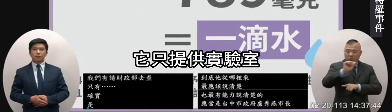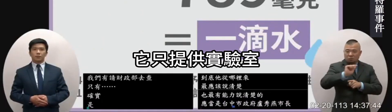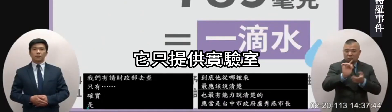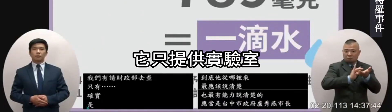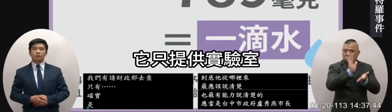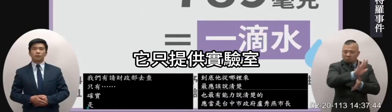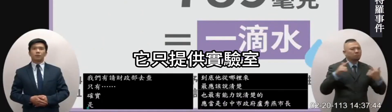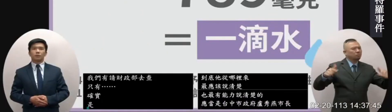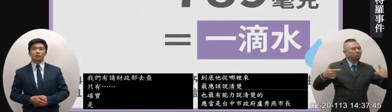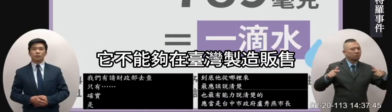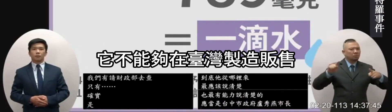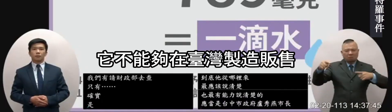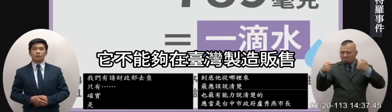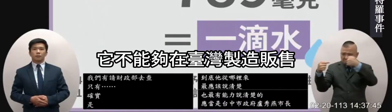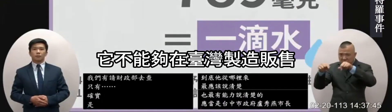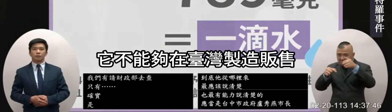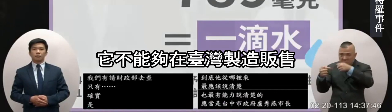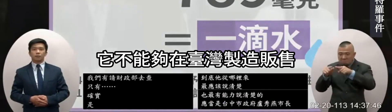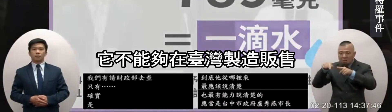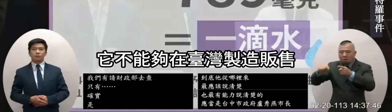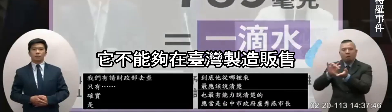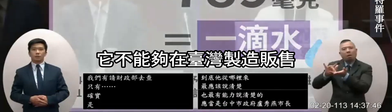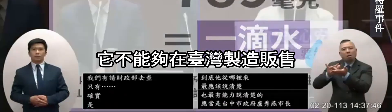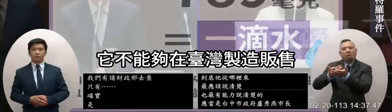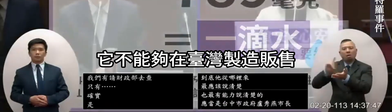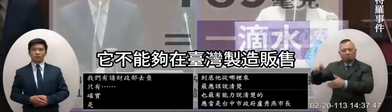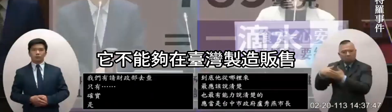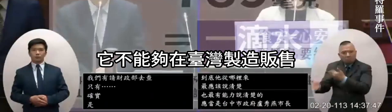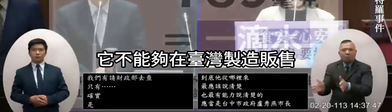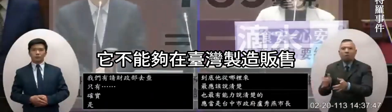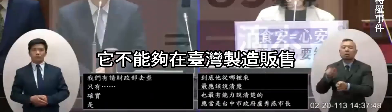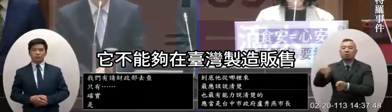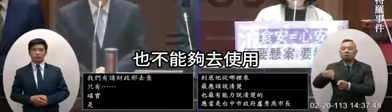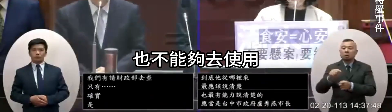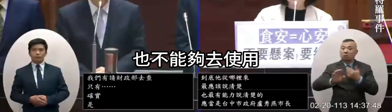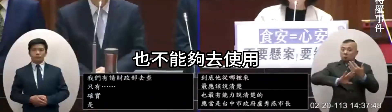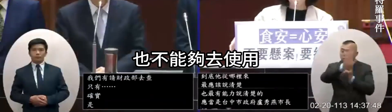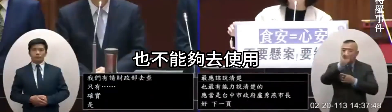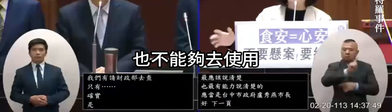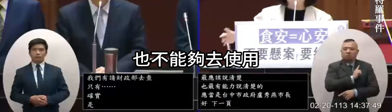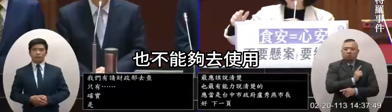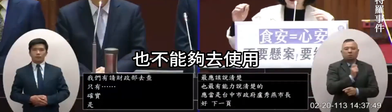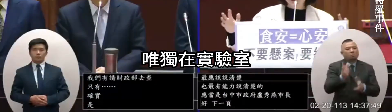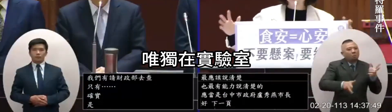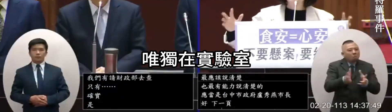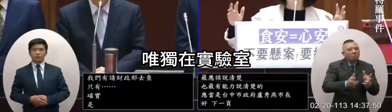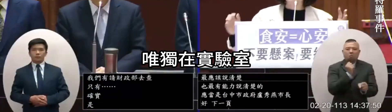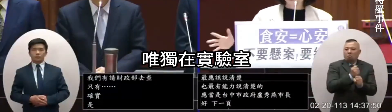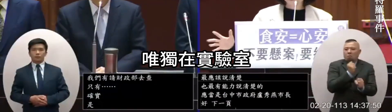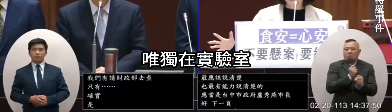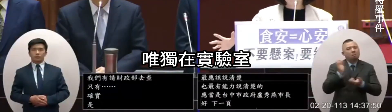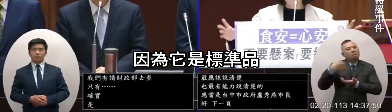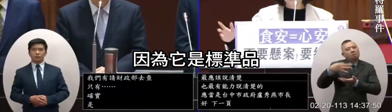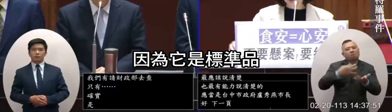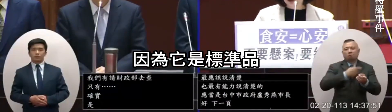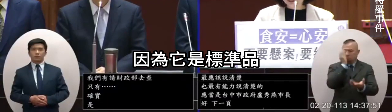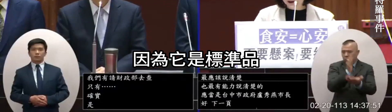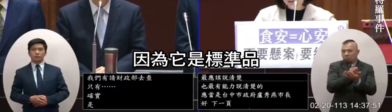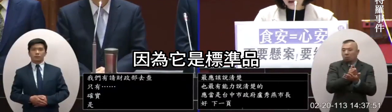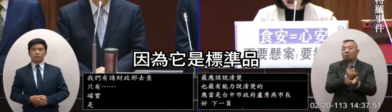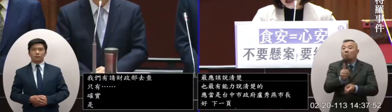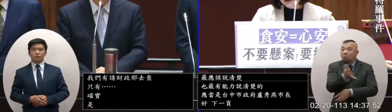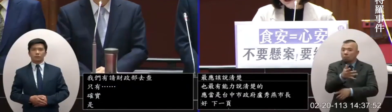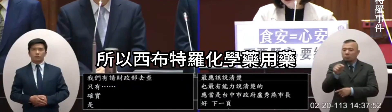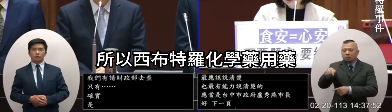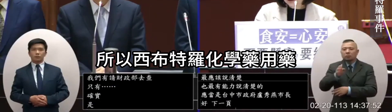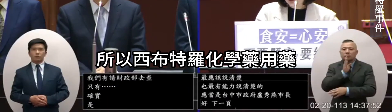提供实验室，它不能够在台湾制造贩售，也不能够去使用，唯独在实验室，因为它是标准